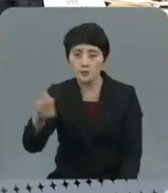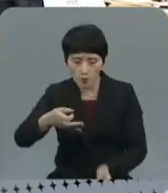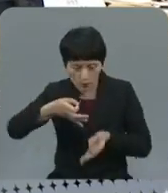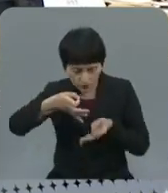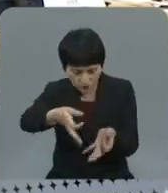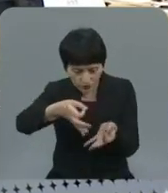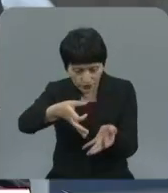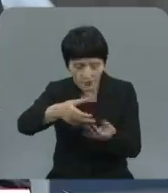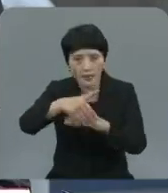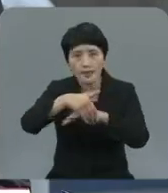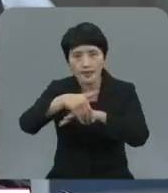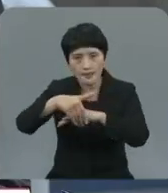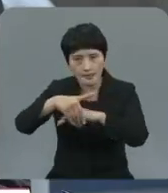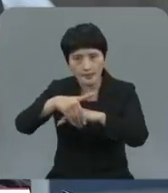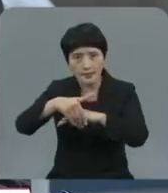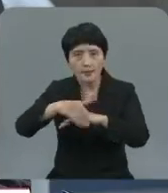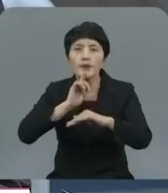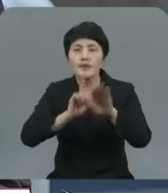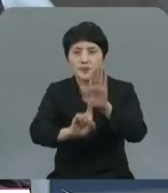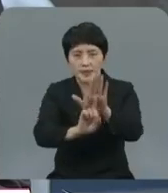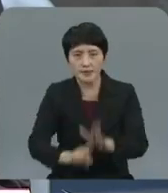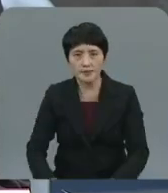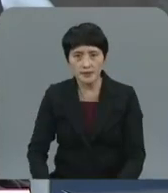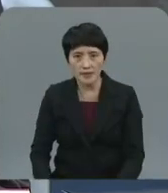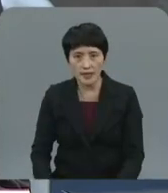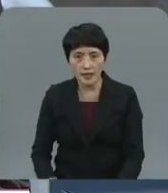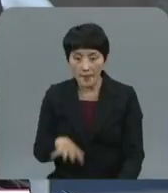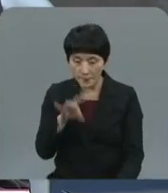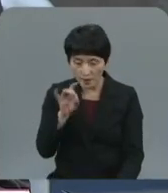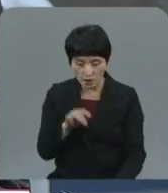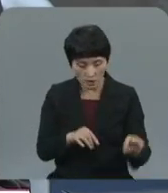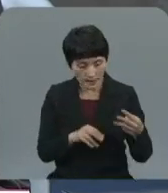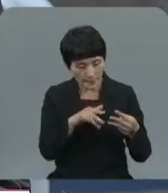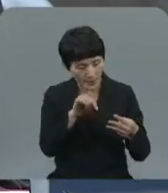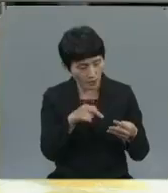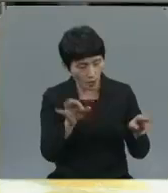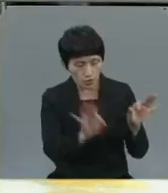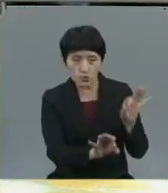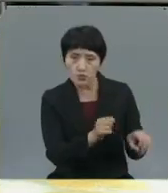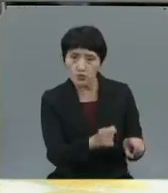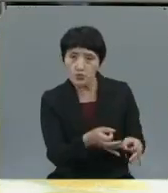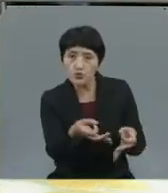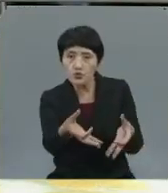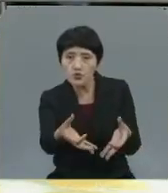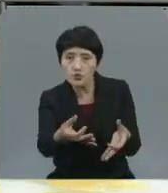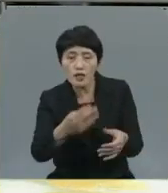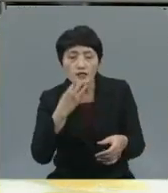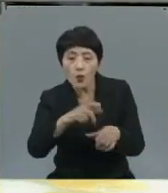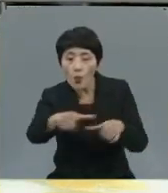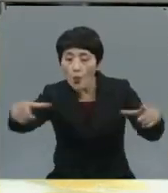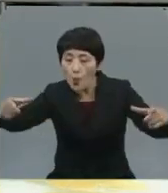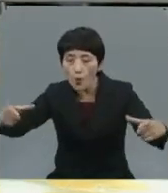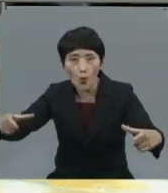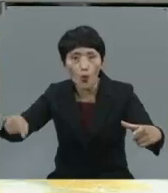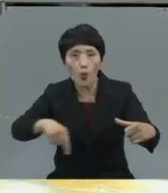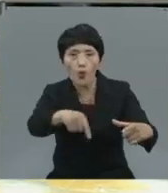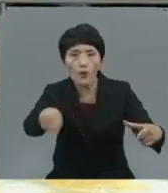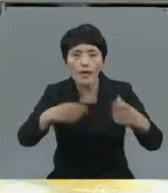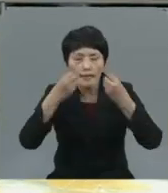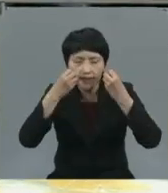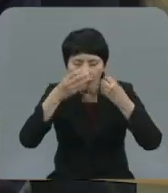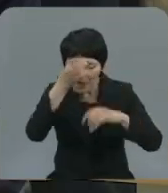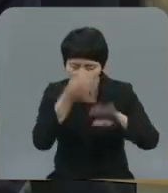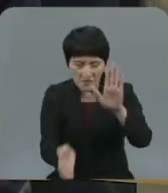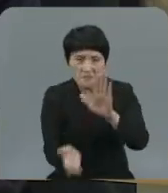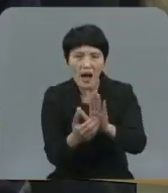er heute eine notfallsitzung zu Wirtschaft und Lebensunterhalt der Bürger leitete spitzenindustrie in sein der wichtigste Wachstumsmotor